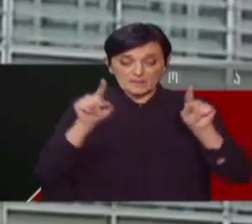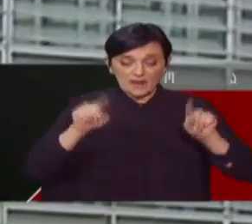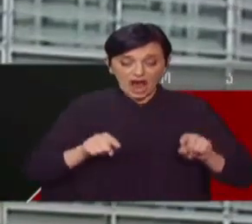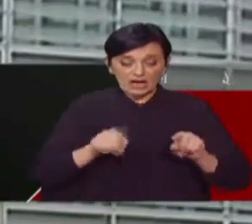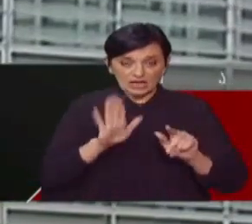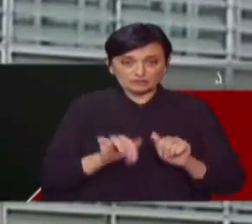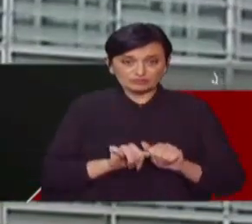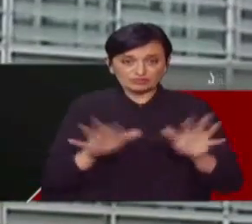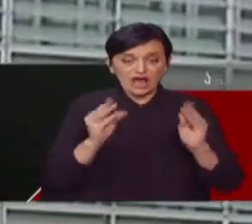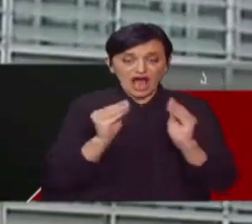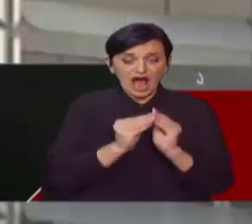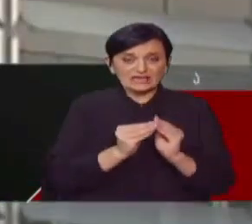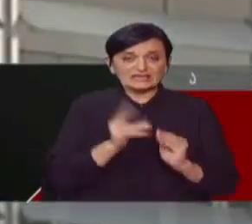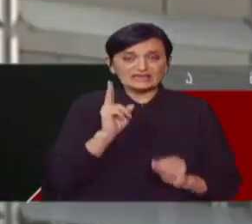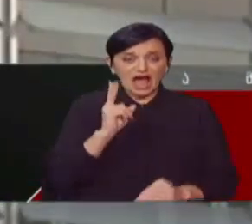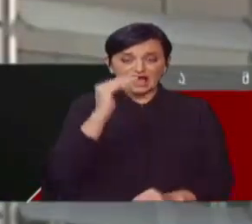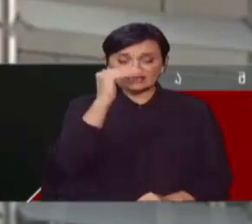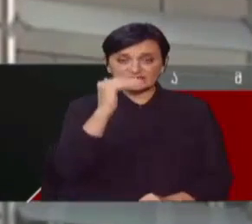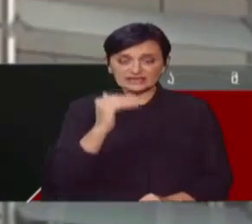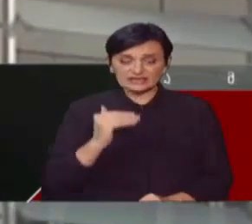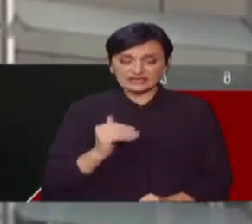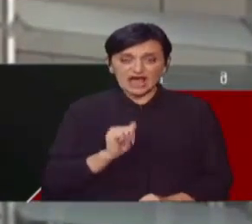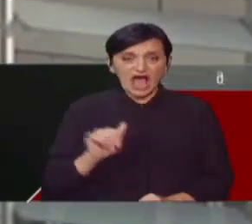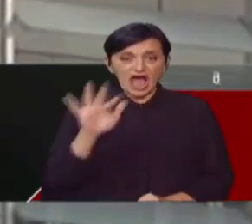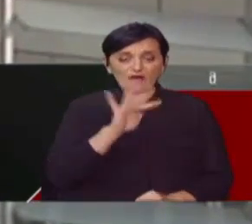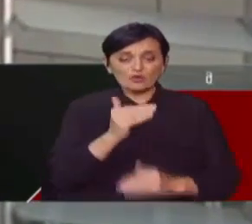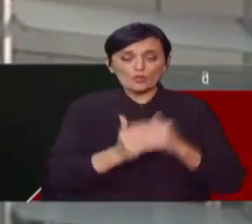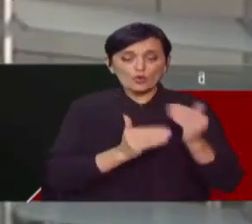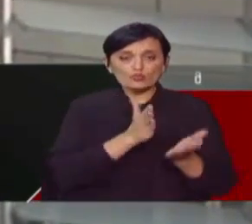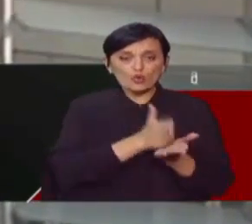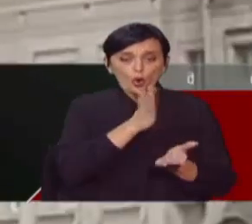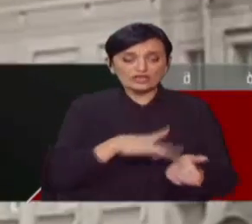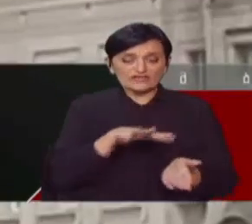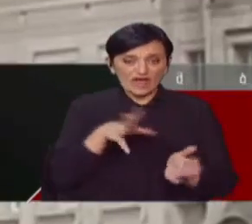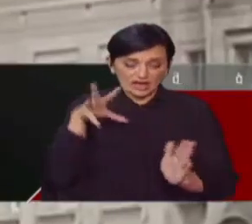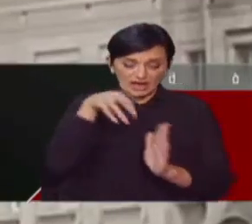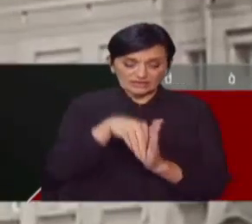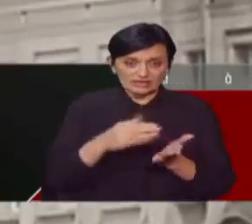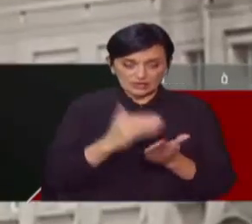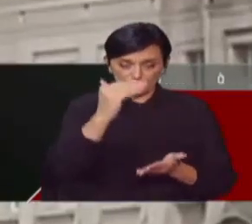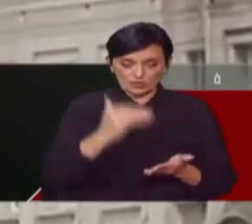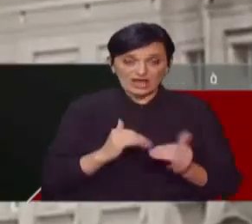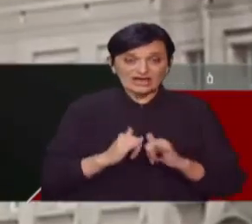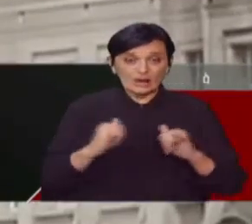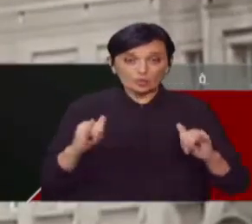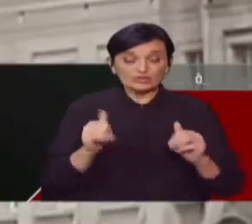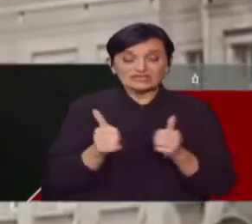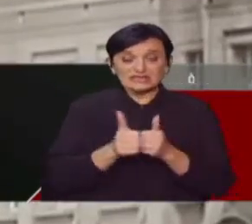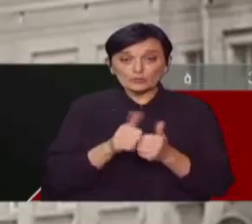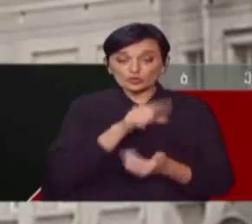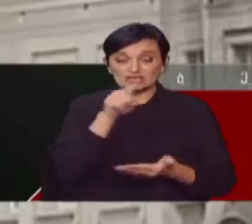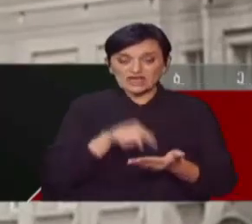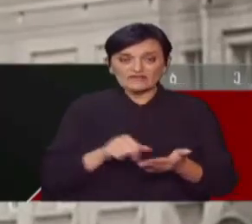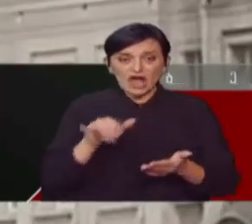გამოქვეყნდება, რომელიც 10 კანდიდატს და ევროპული პერსპექტივის მქონე ქვეყანას მოიცავს. ამის შესახებ გაფართოებისა და სამეზობლო